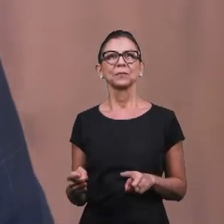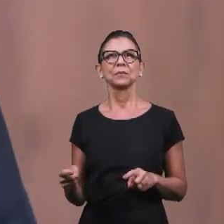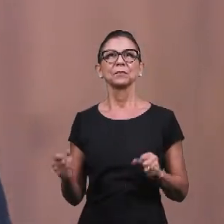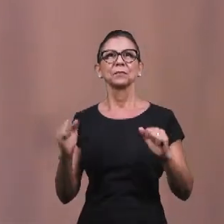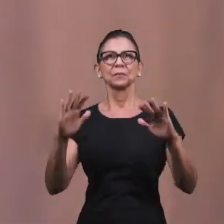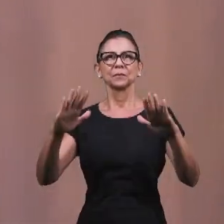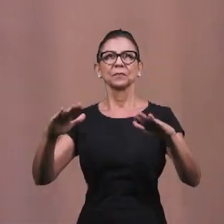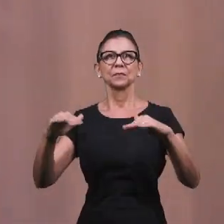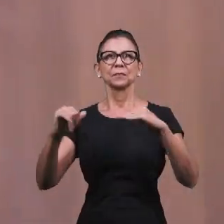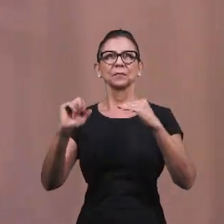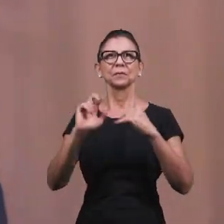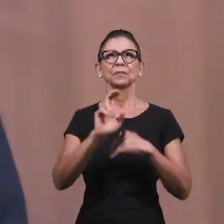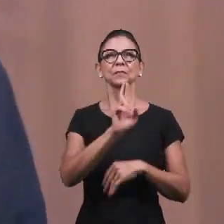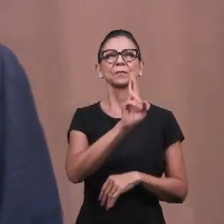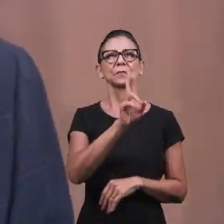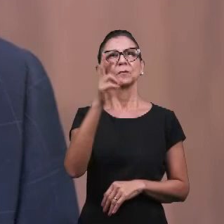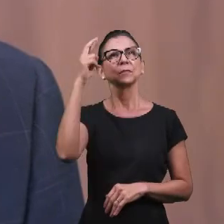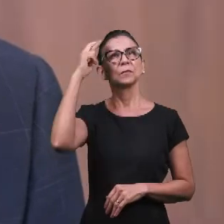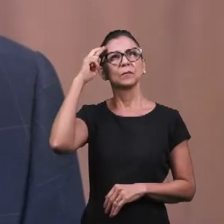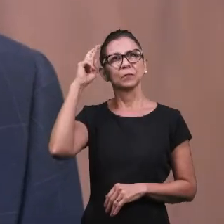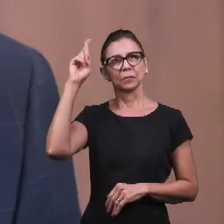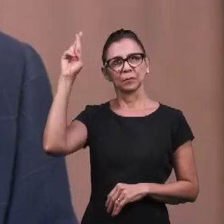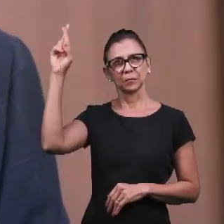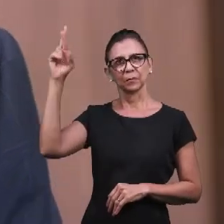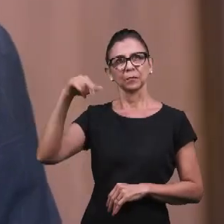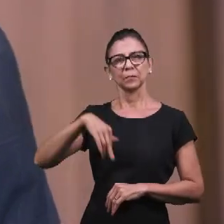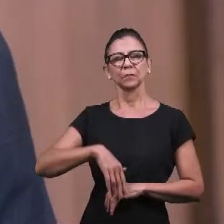Аллилуйя! Слава Иисусу!